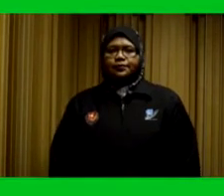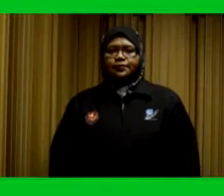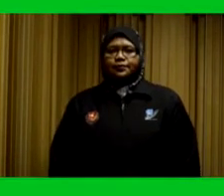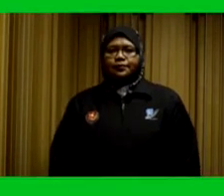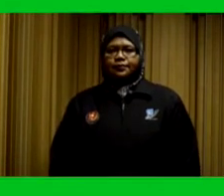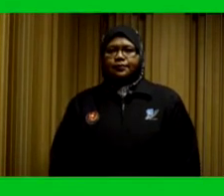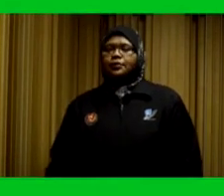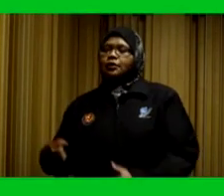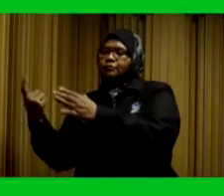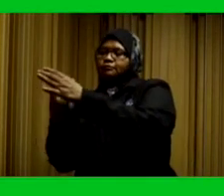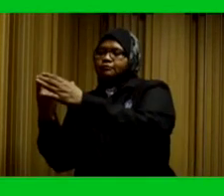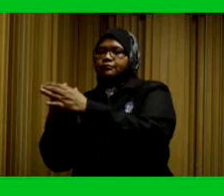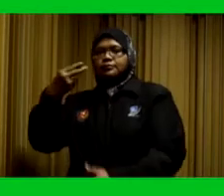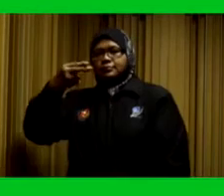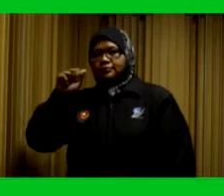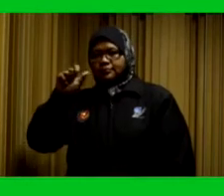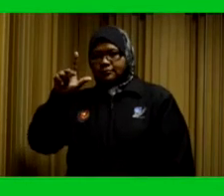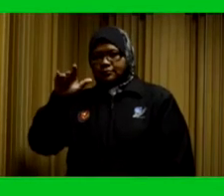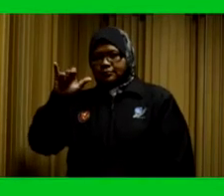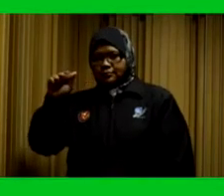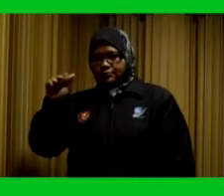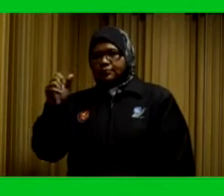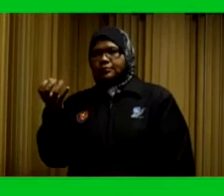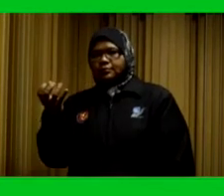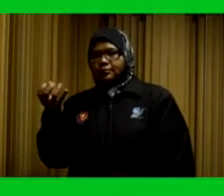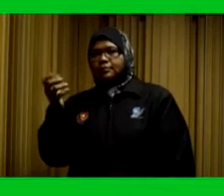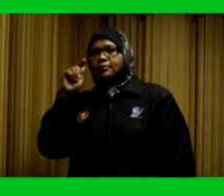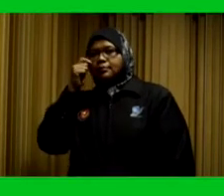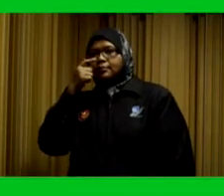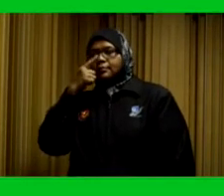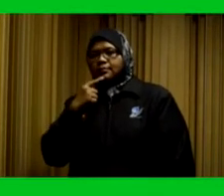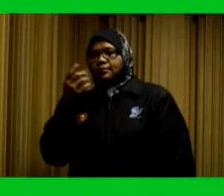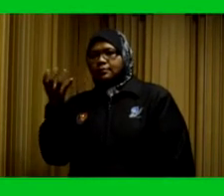Kisarkan halia, bawang merah dan bawang putih.